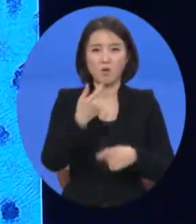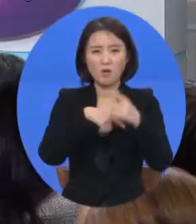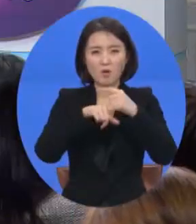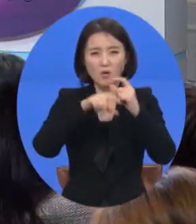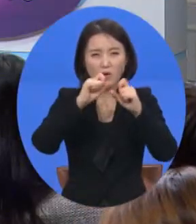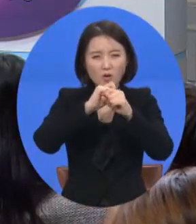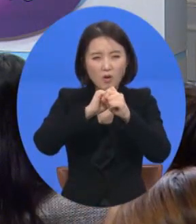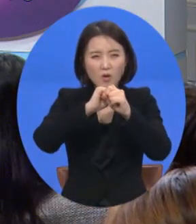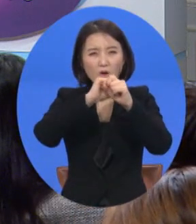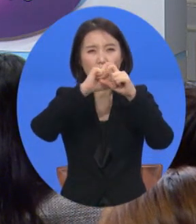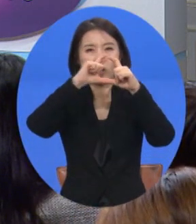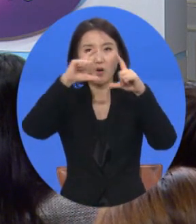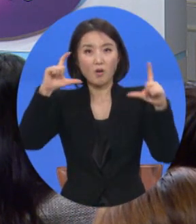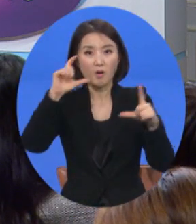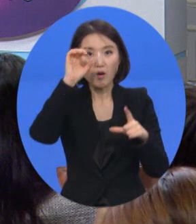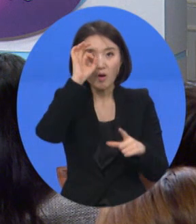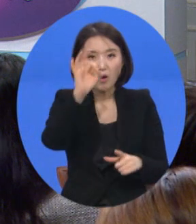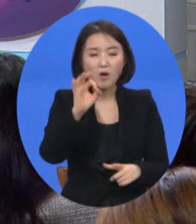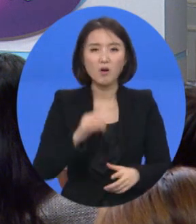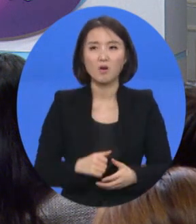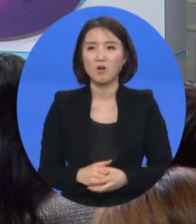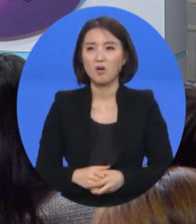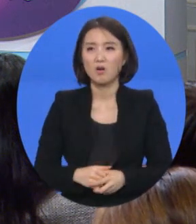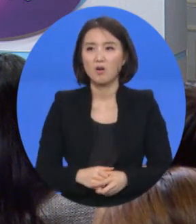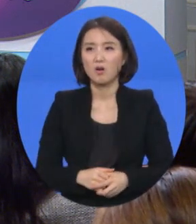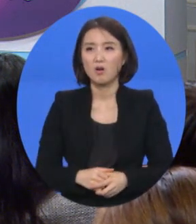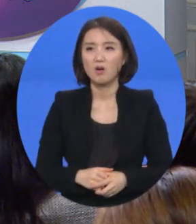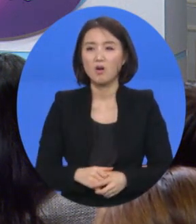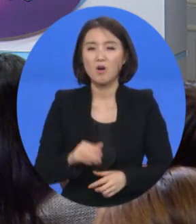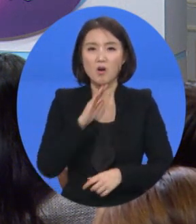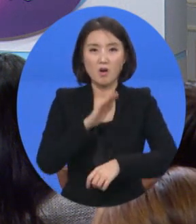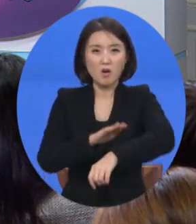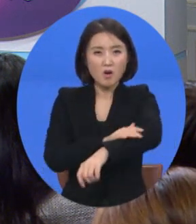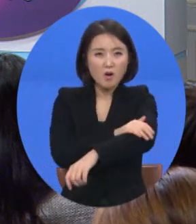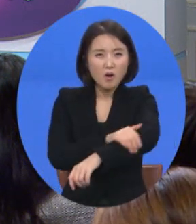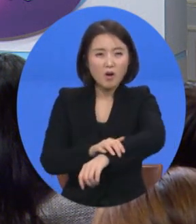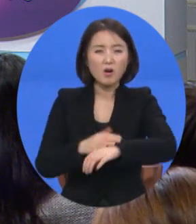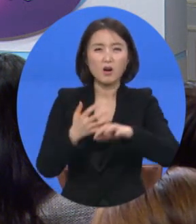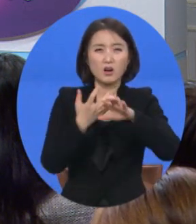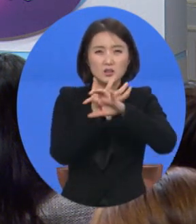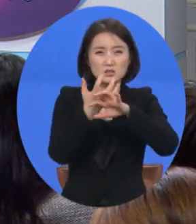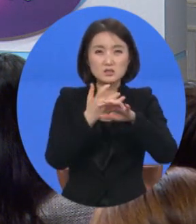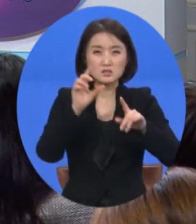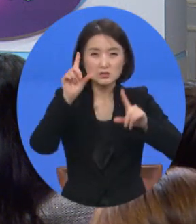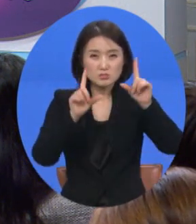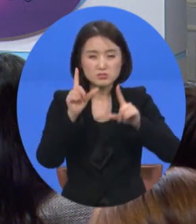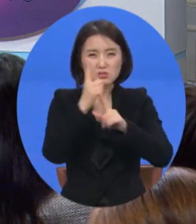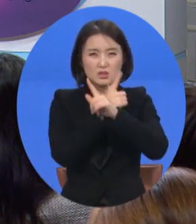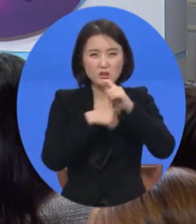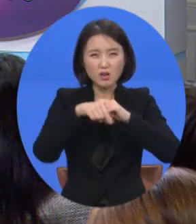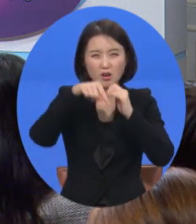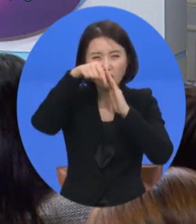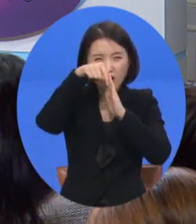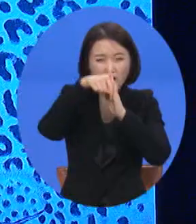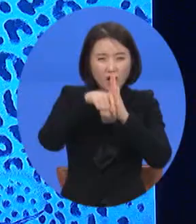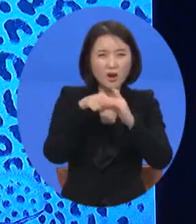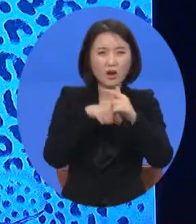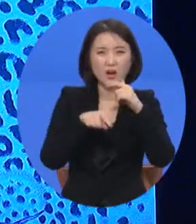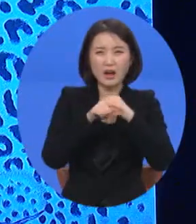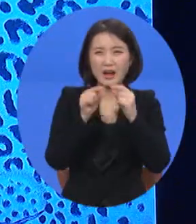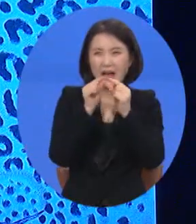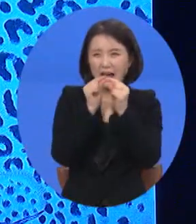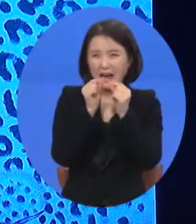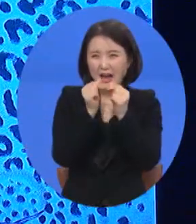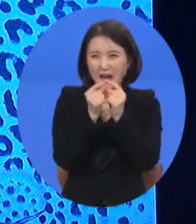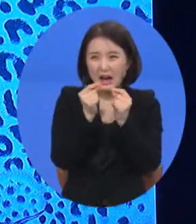보도록 하겠습니다 놀랍죠 표범의 선명한 문이 사이로 아주 작은 붓으로 단원 김홍도가